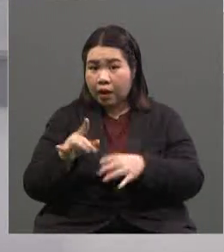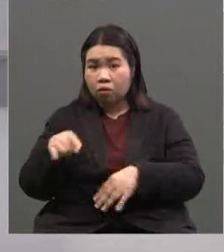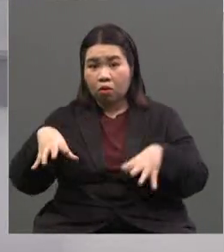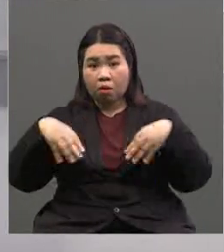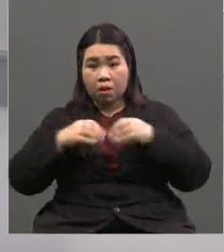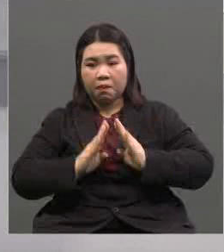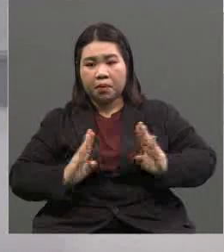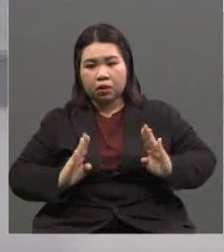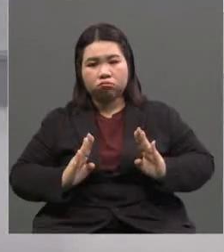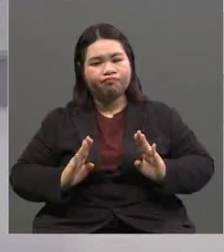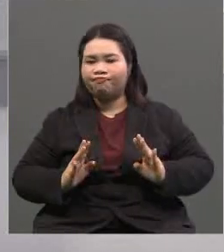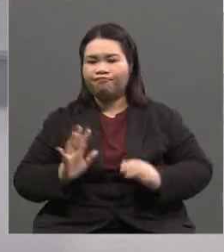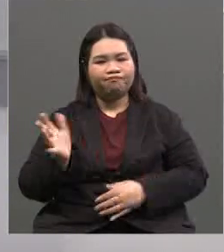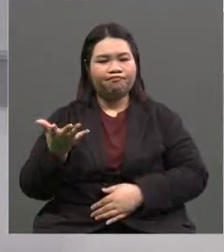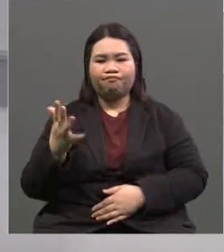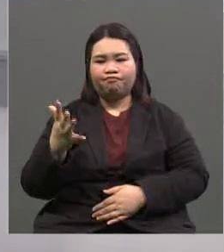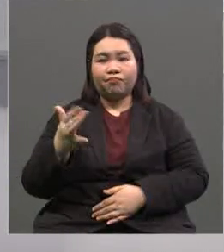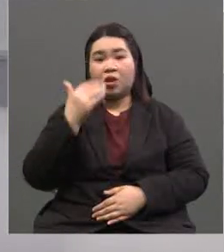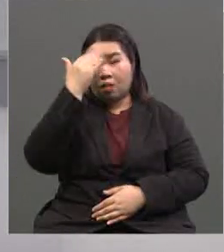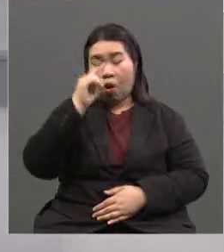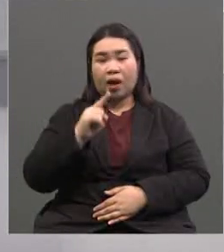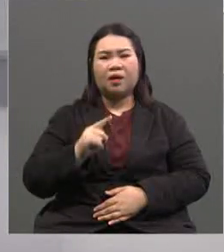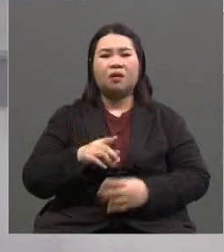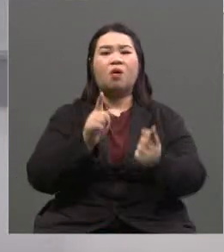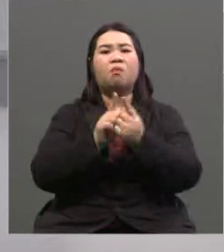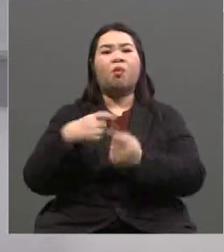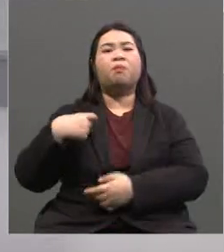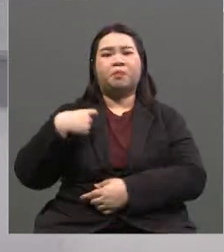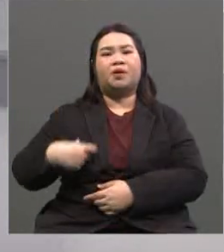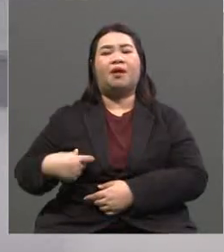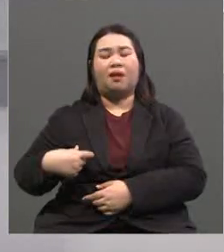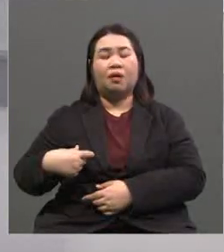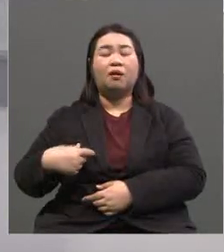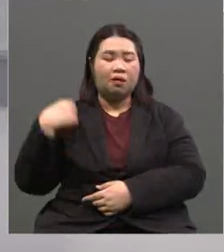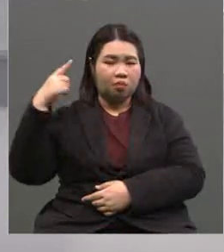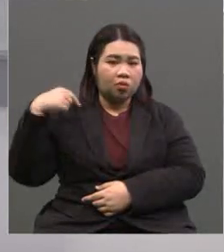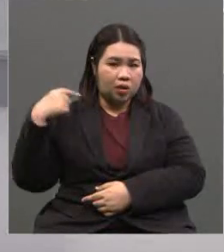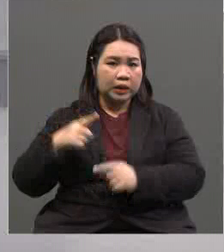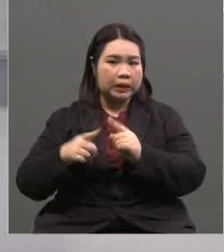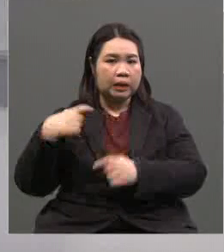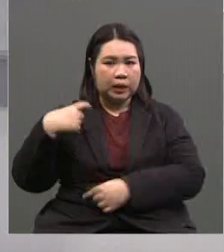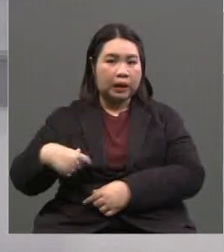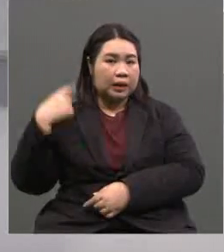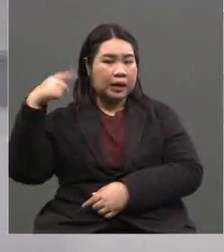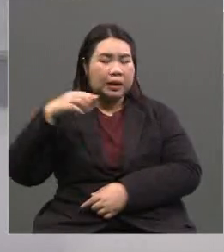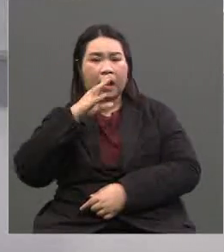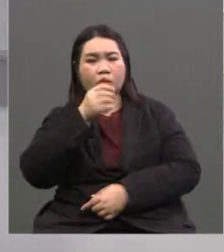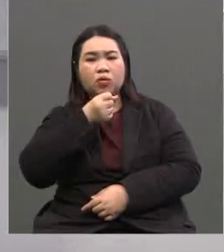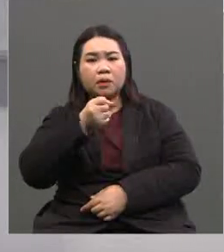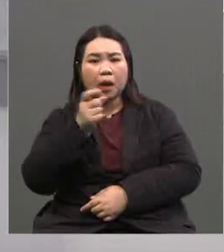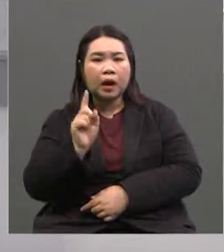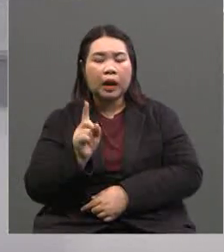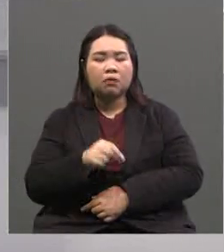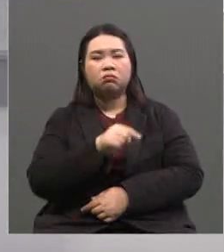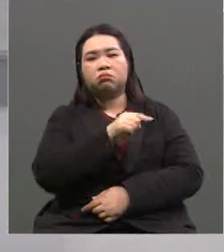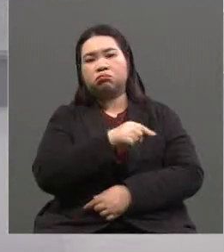พอันนี้คงต้องปิดประตูแล้วนะเพราะว่าคนที่อยากพบก็คือ เป็นทนาย นั่นเองแล้วทนายออกมายืนยันมาให้สัมภาษณ์เมื่อสักครู่ว่ายังไง